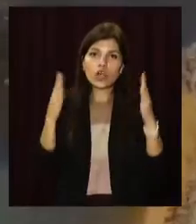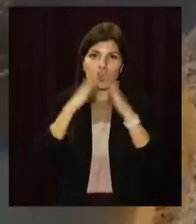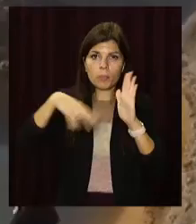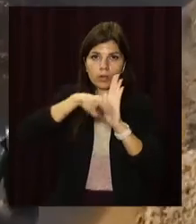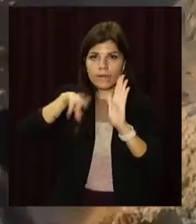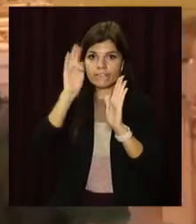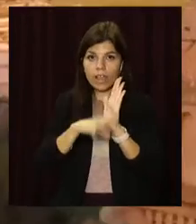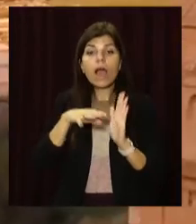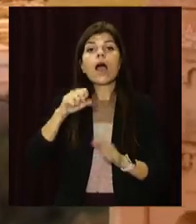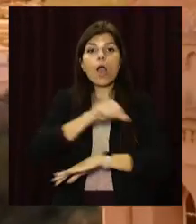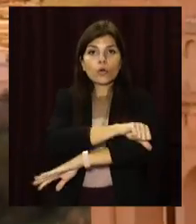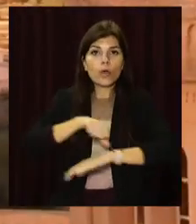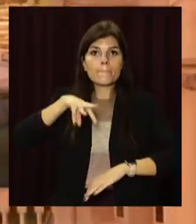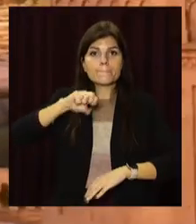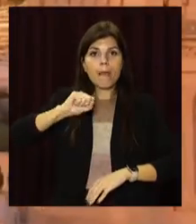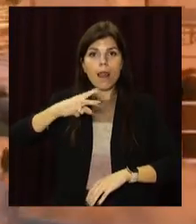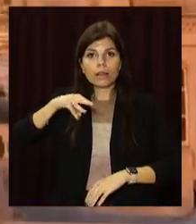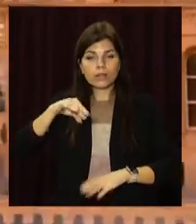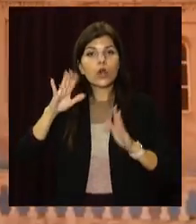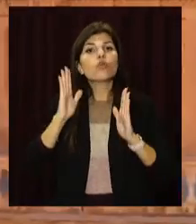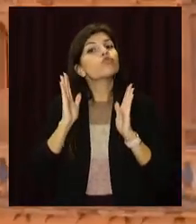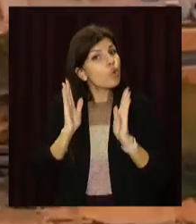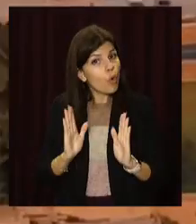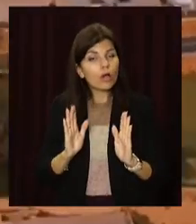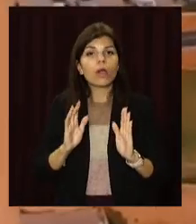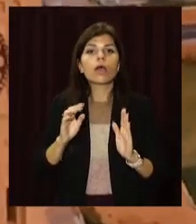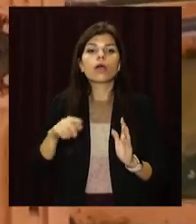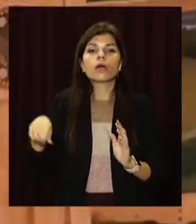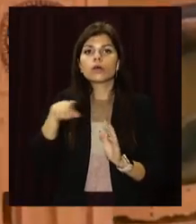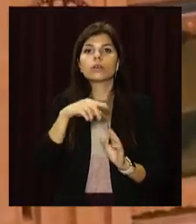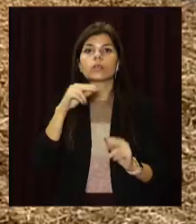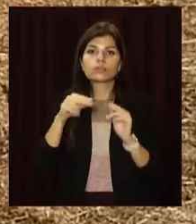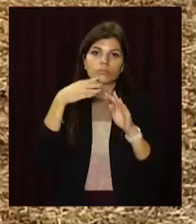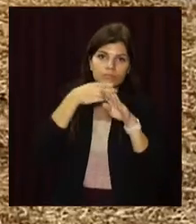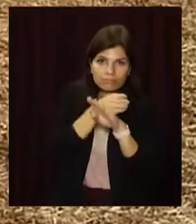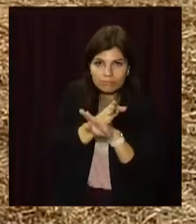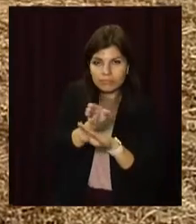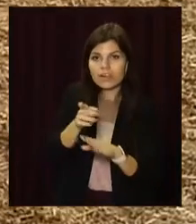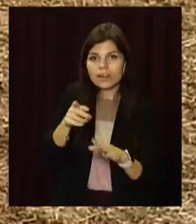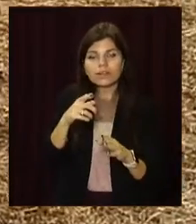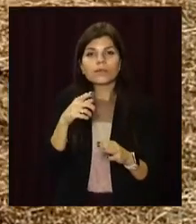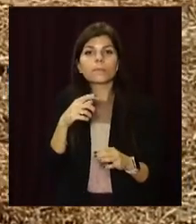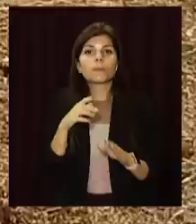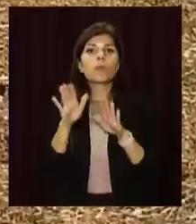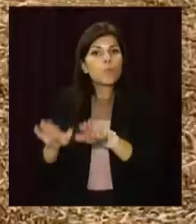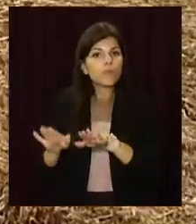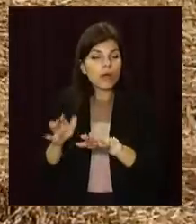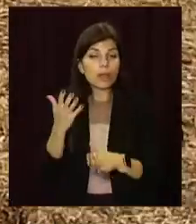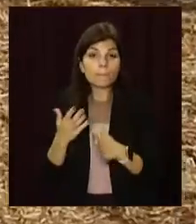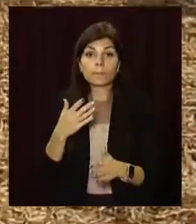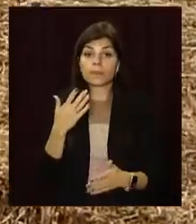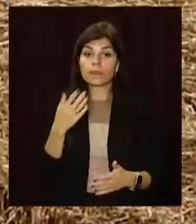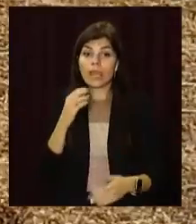от кордон Мальти дозволяється перетинати лише громадянам країни чи резидентам для тривалого перебування. Водночас ЄС